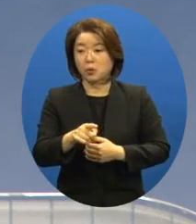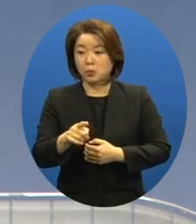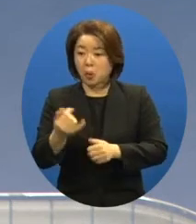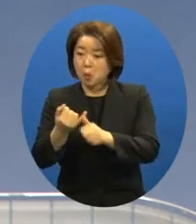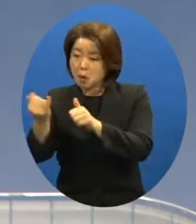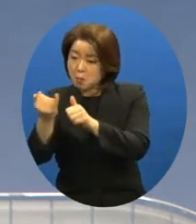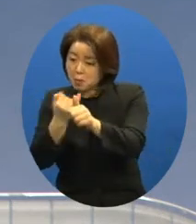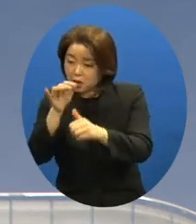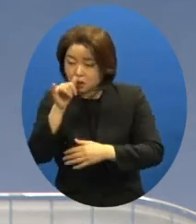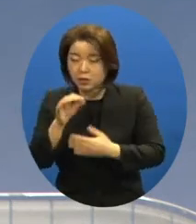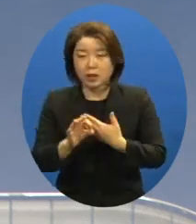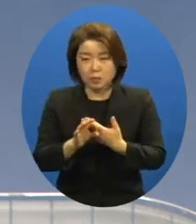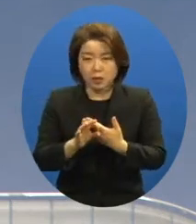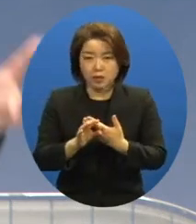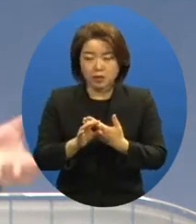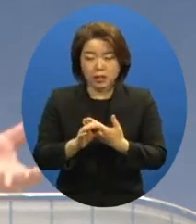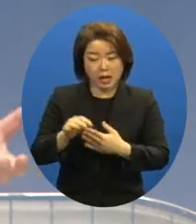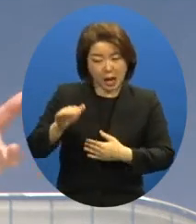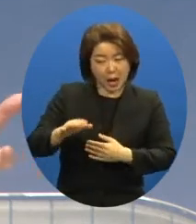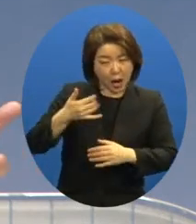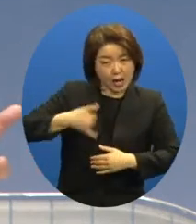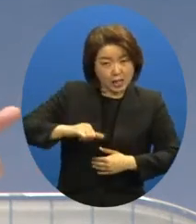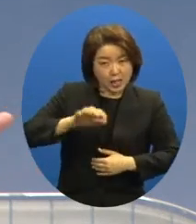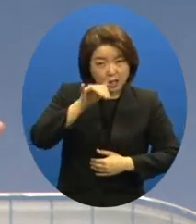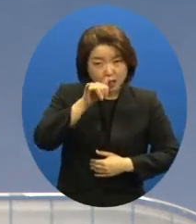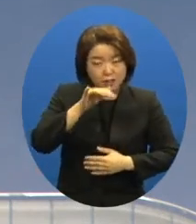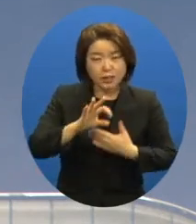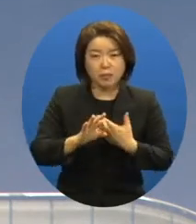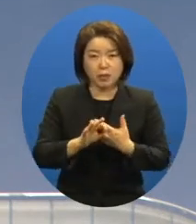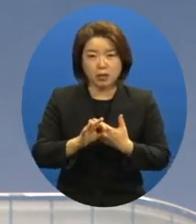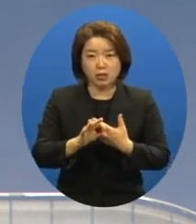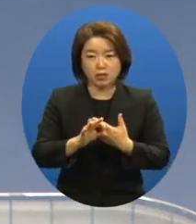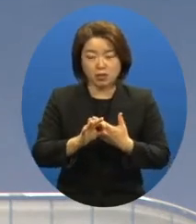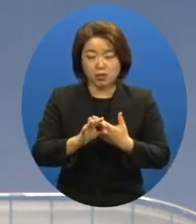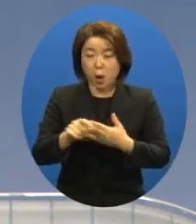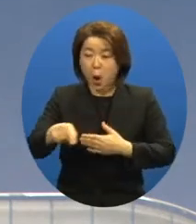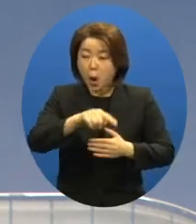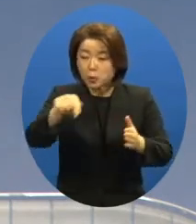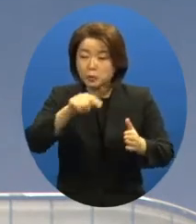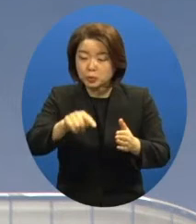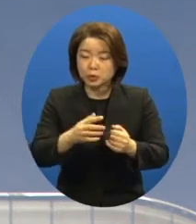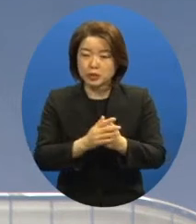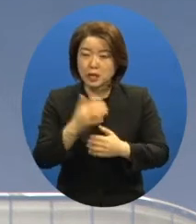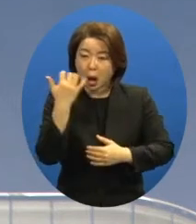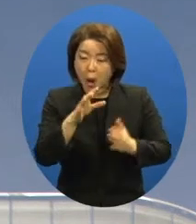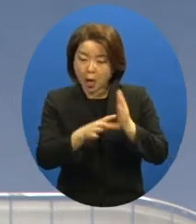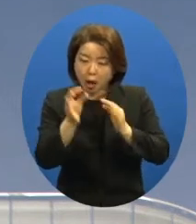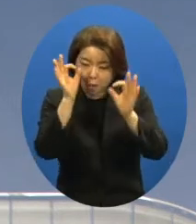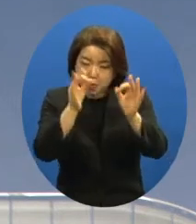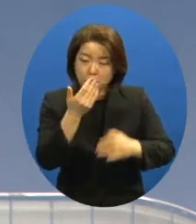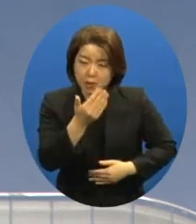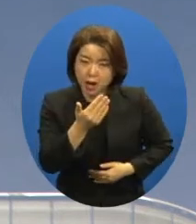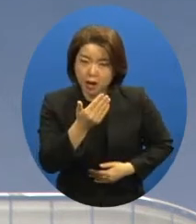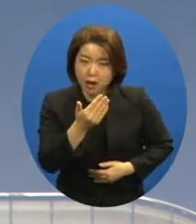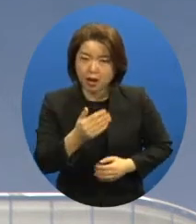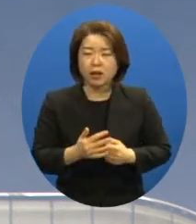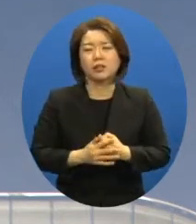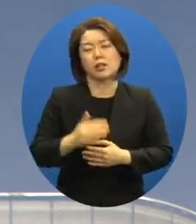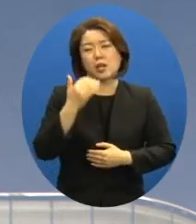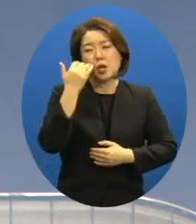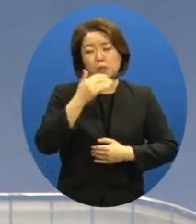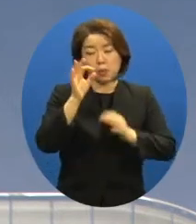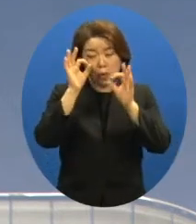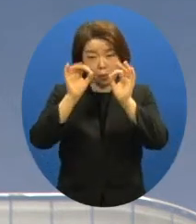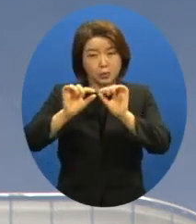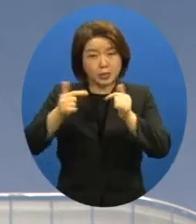배우자가 있다면, 어린 자녀들이 있다면 그가 음란물을 보겠습니까? 음란물을 보지 않을